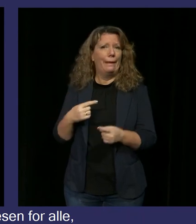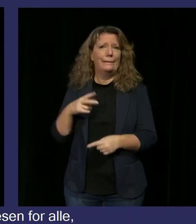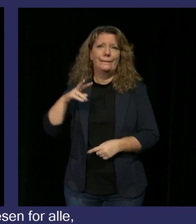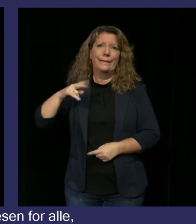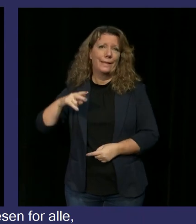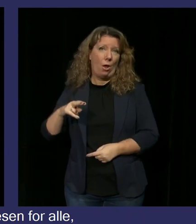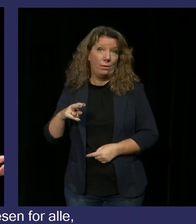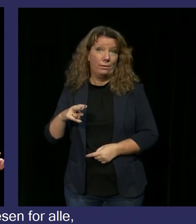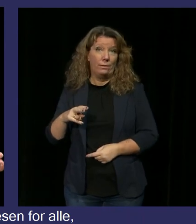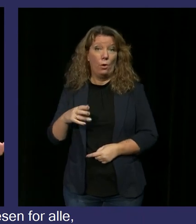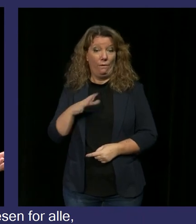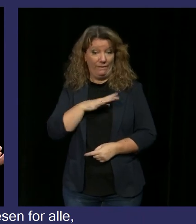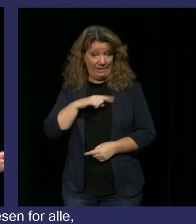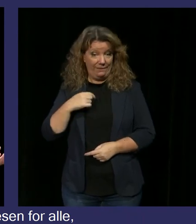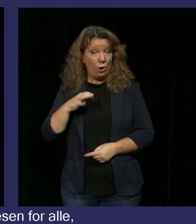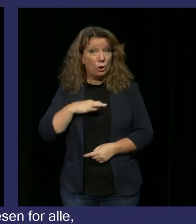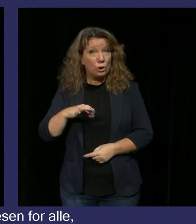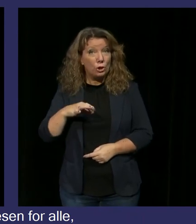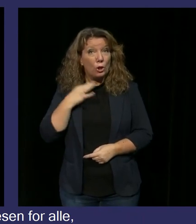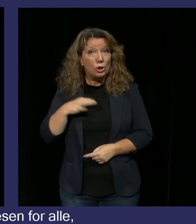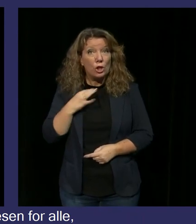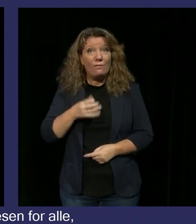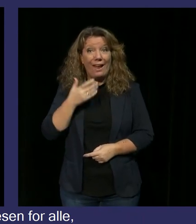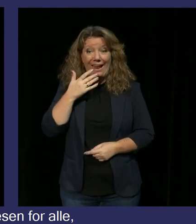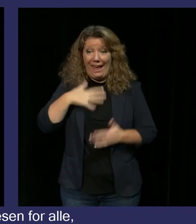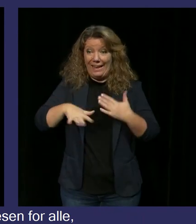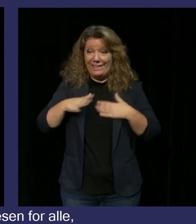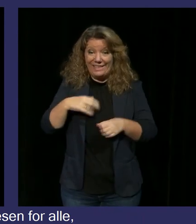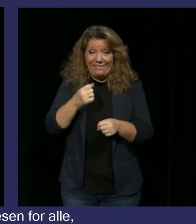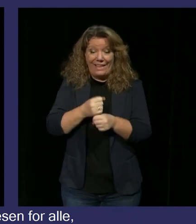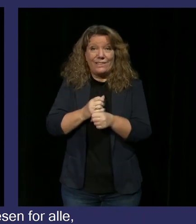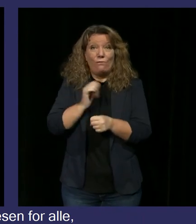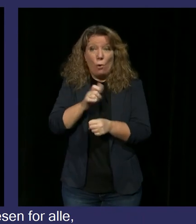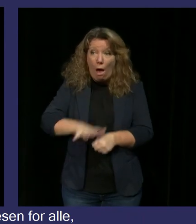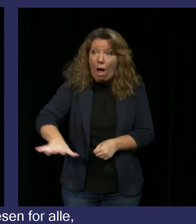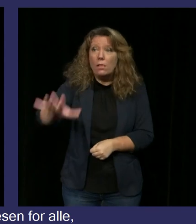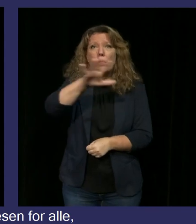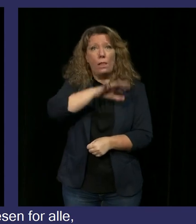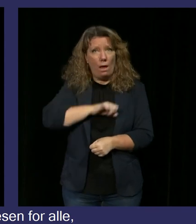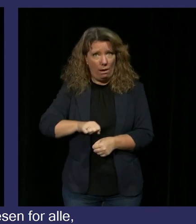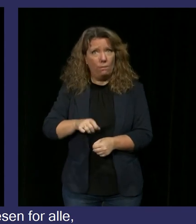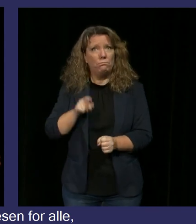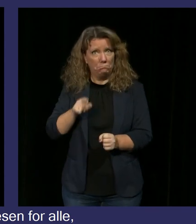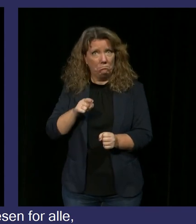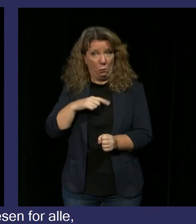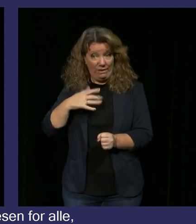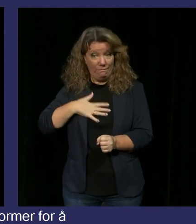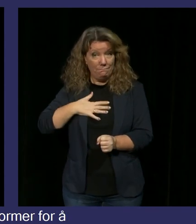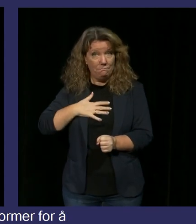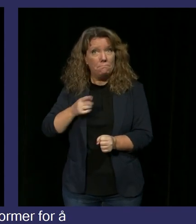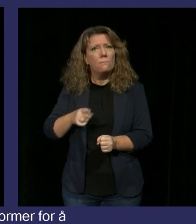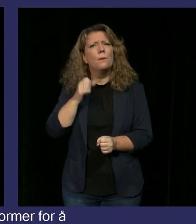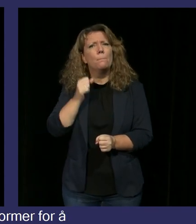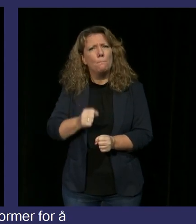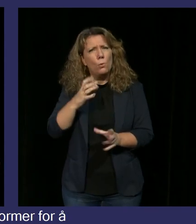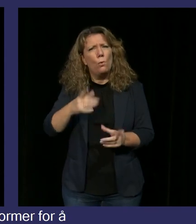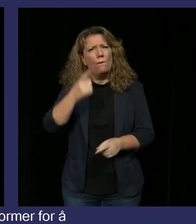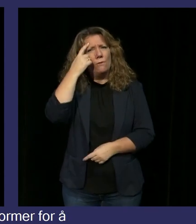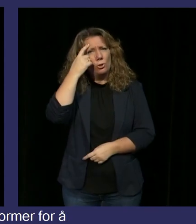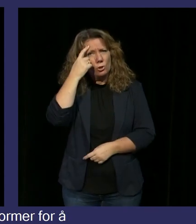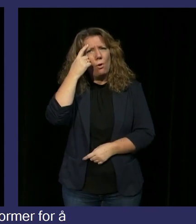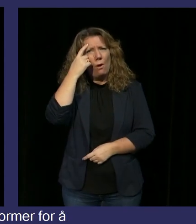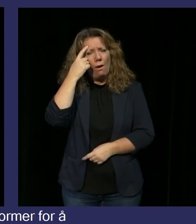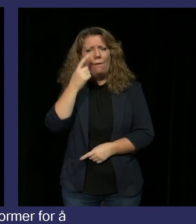et helsevesen for alle, og det vil vi jo, så må vi også forstå og ha innsikt I at her trengs det også